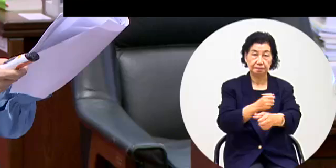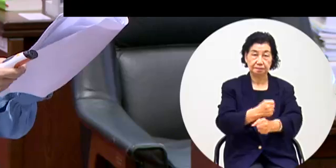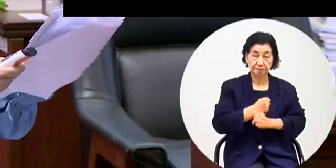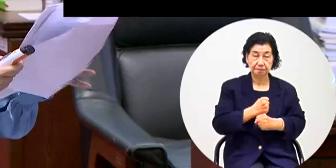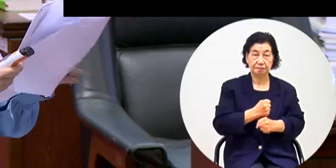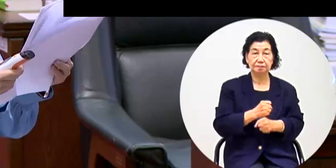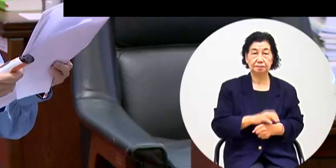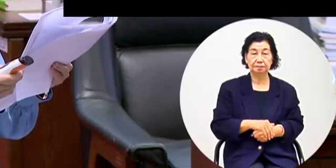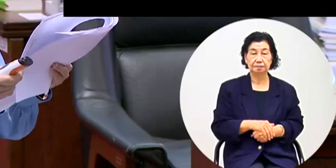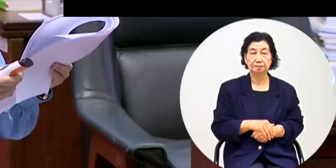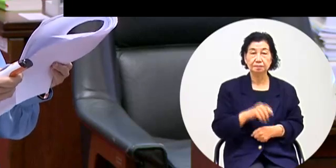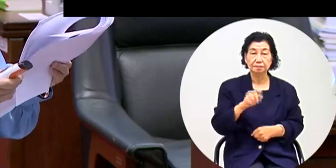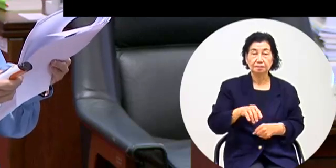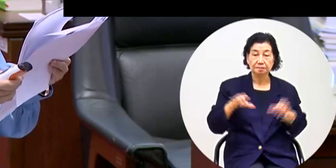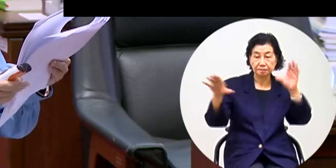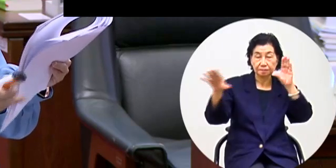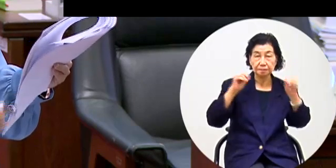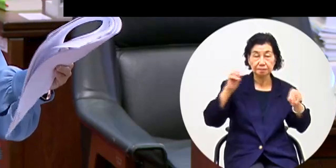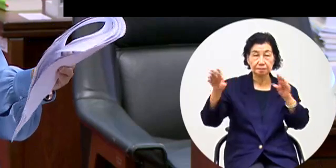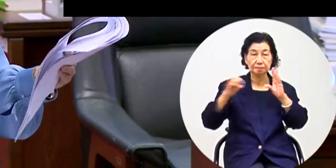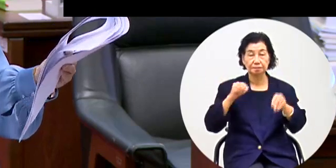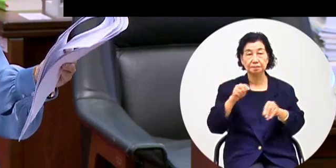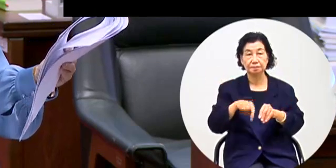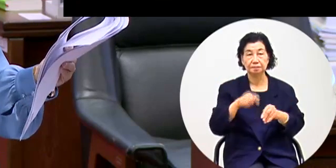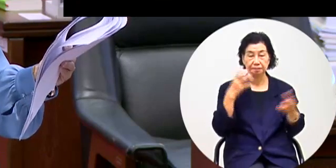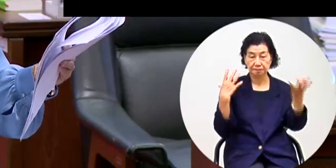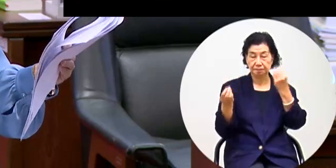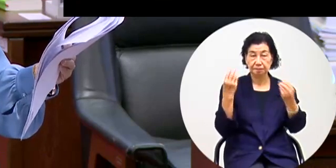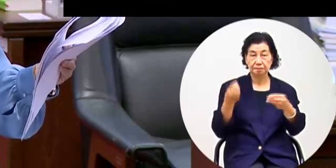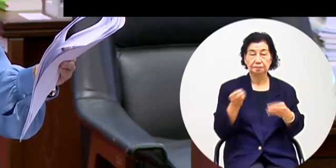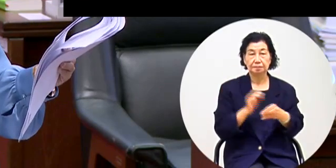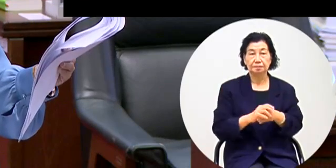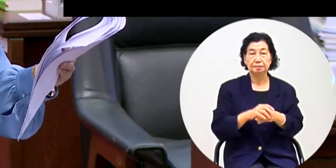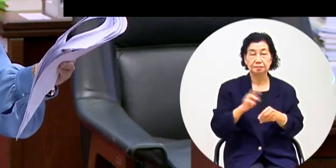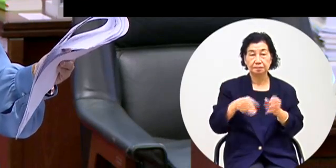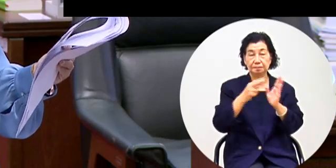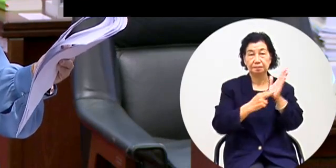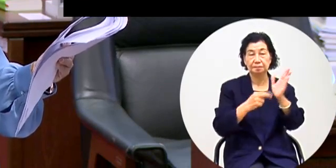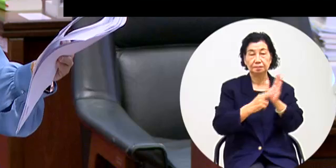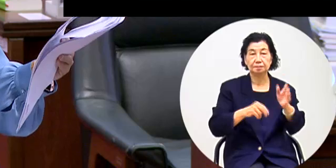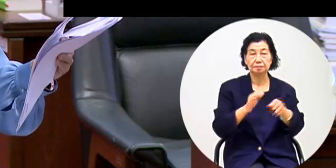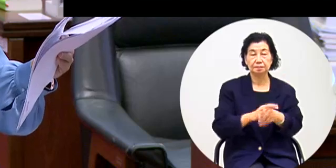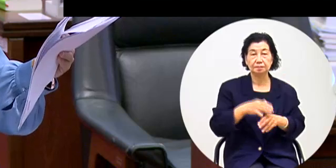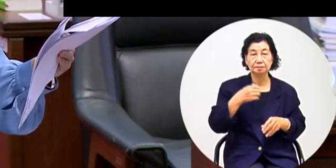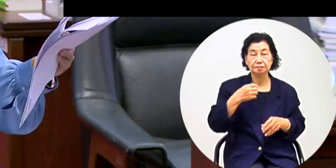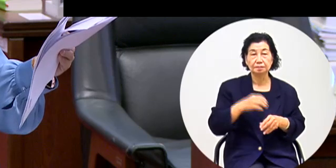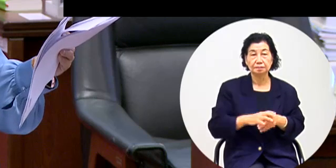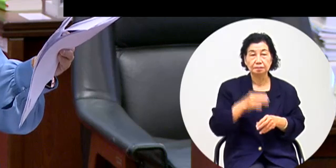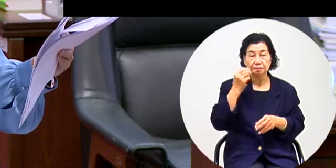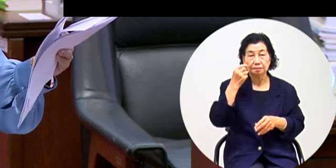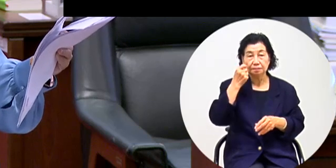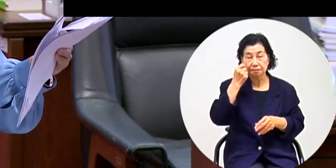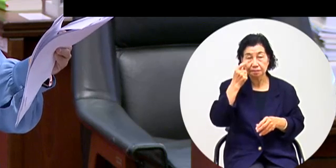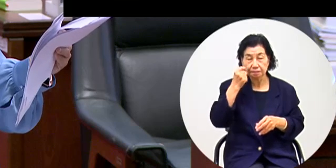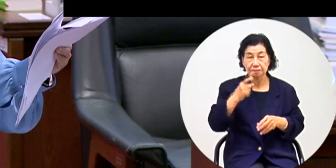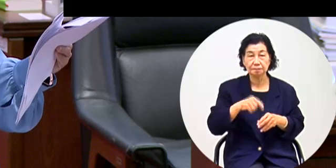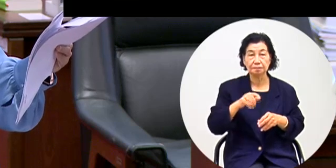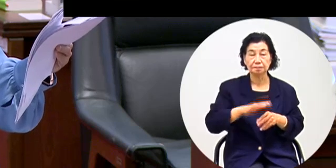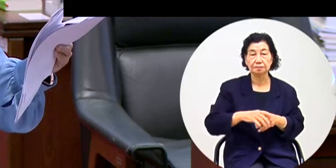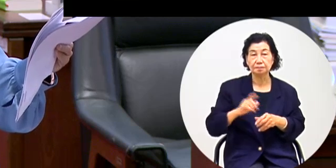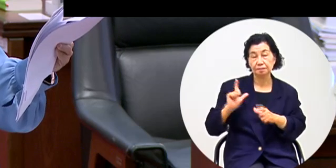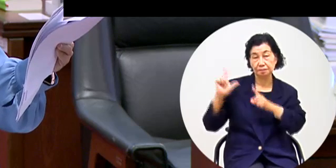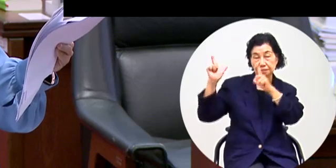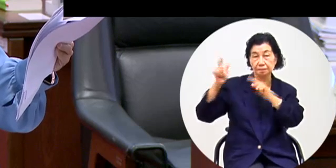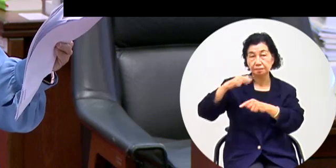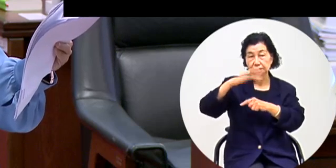概解释一下。在台南的东山乡啊，有一座掩埋场。这个掩埋场其实在它的环评计划里头，